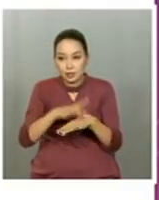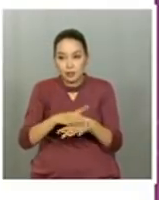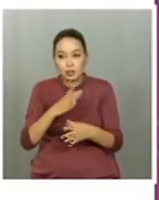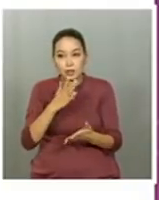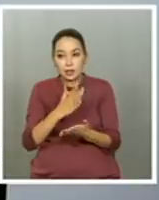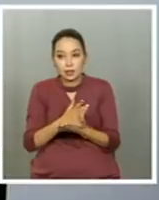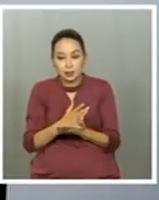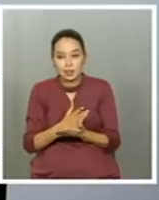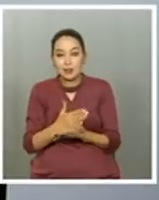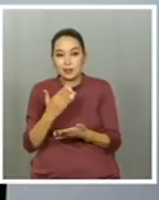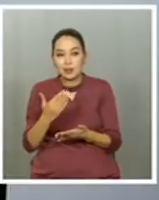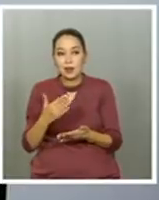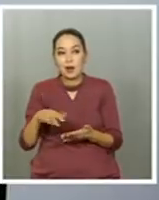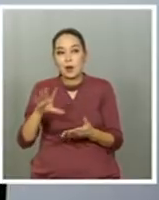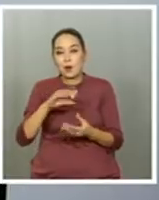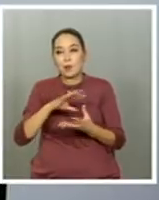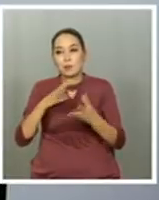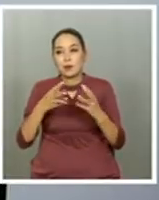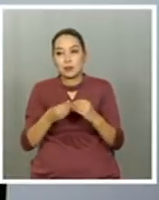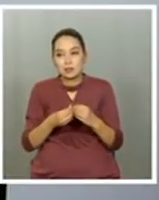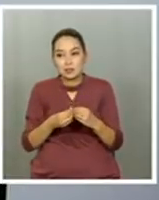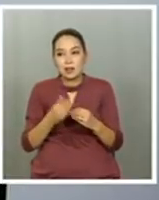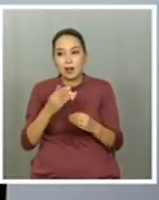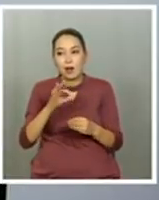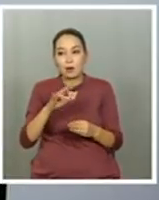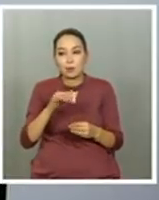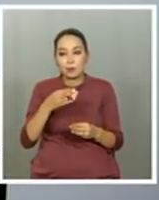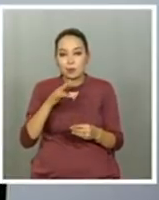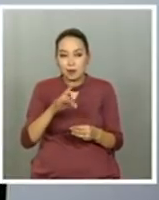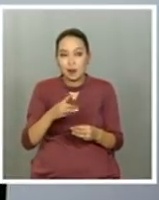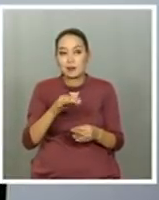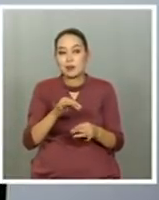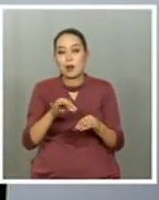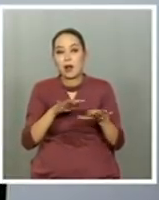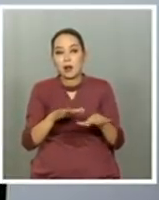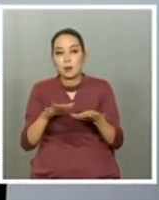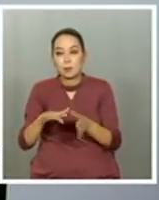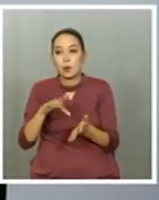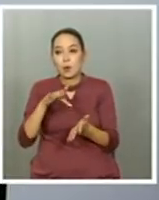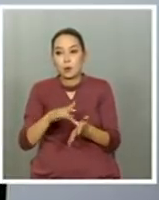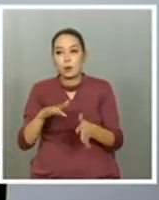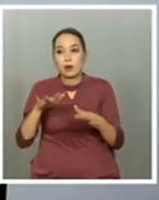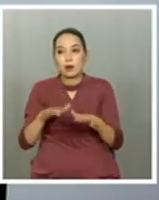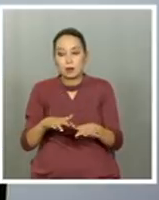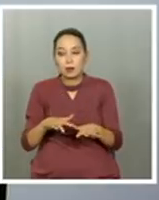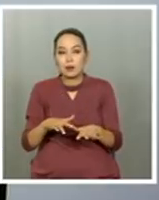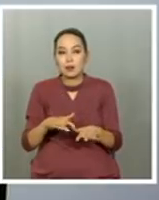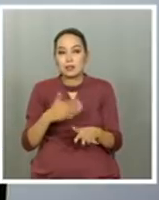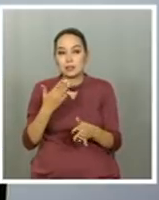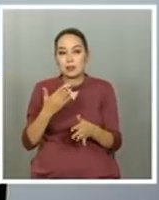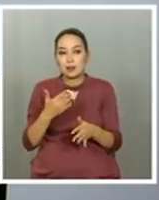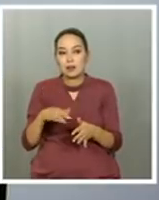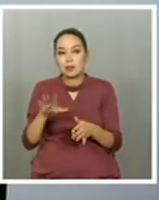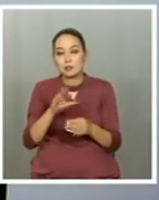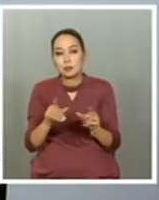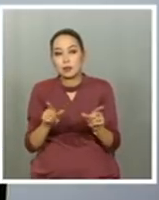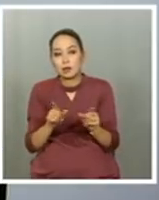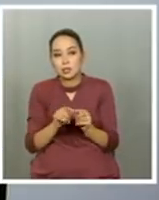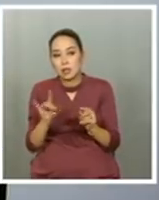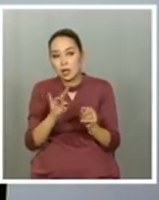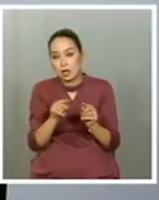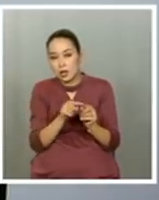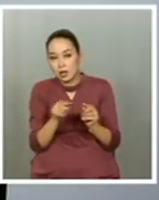өтуінің нәтижесінде окуляр мен объективтің ортасында арнайы фокустық арақашықтық болу